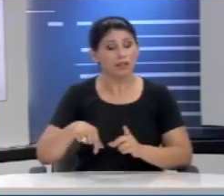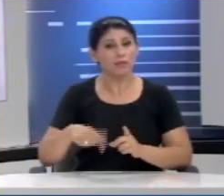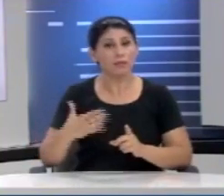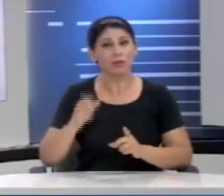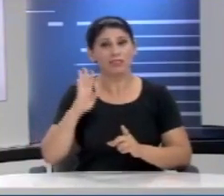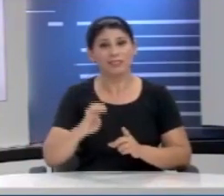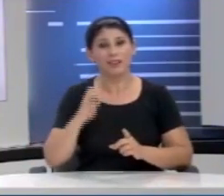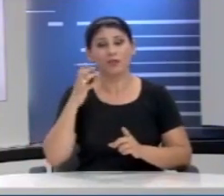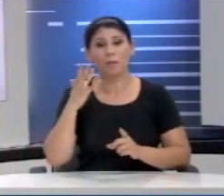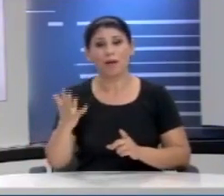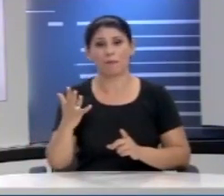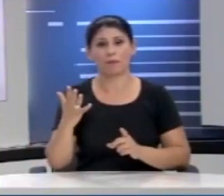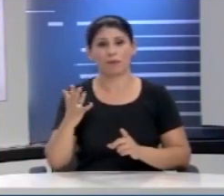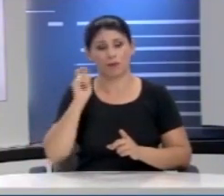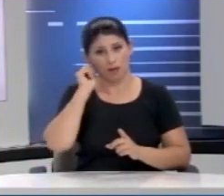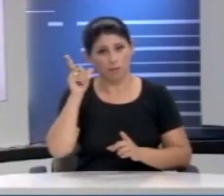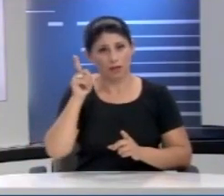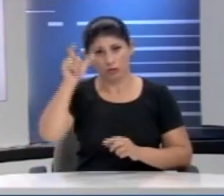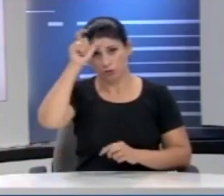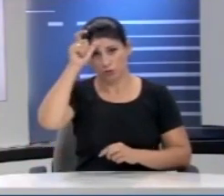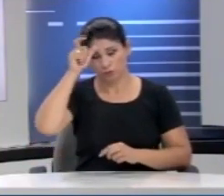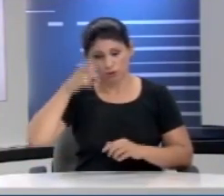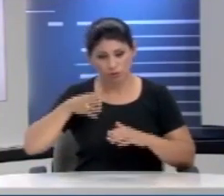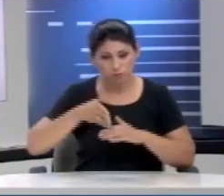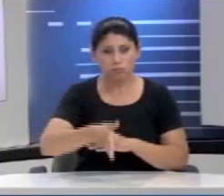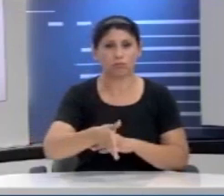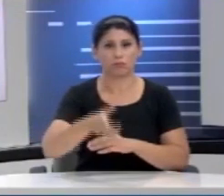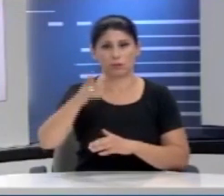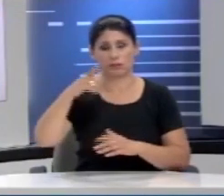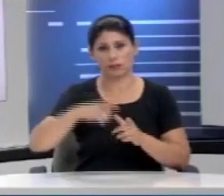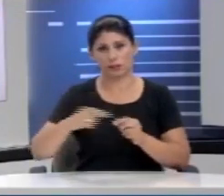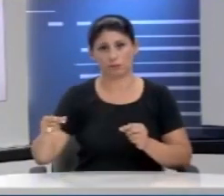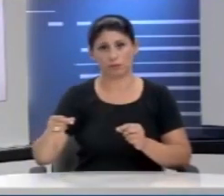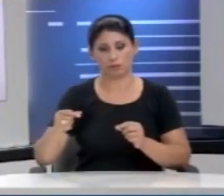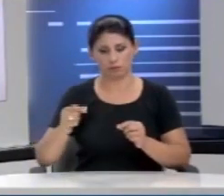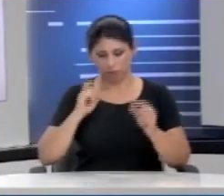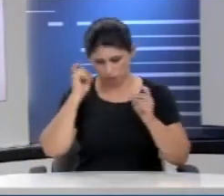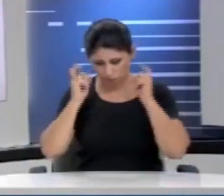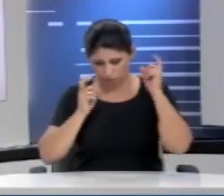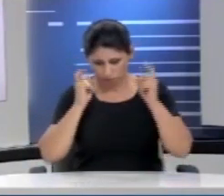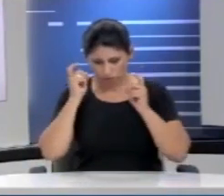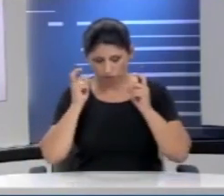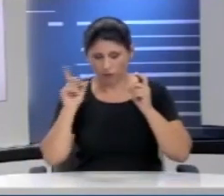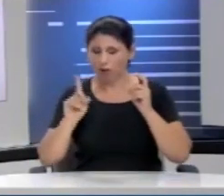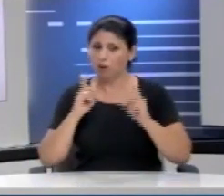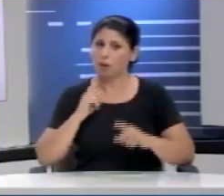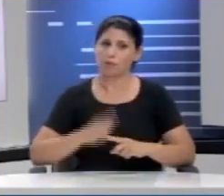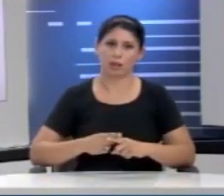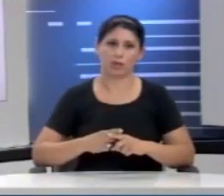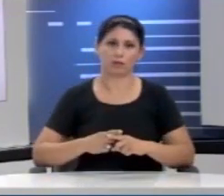η 45η επέτειος της τουρκικής εισβολής στην Κύπρο. Να αναστοχαζόμαστε όχι